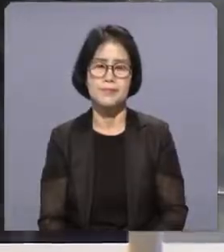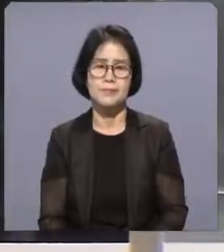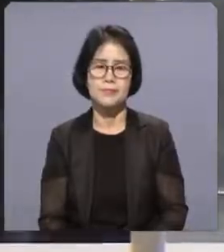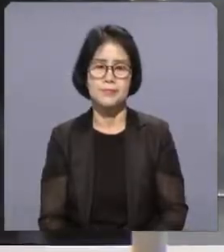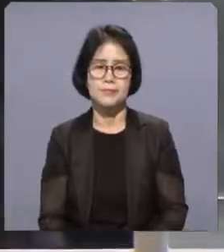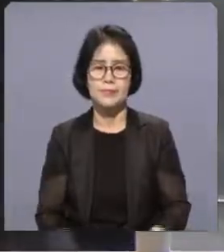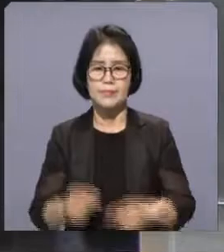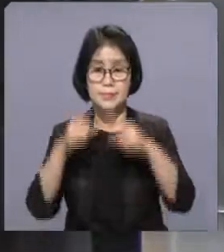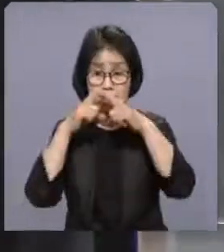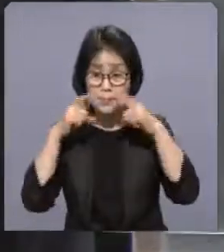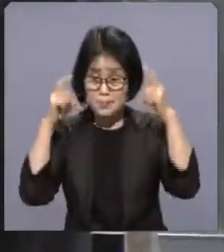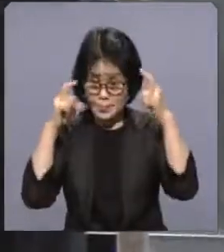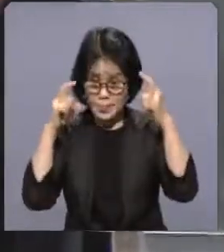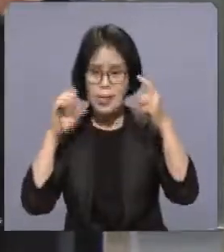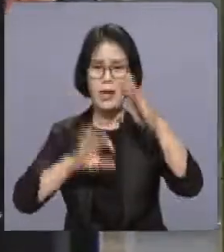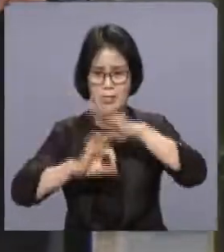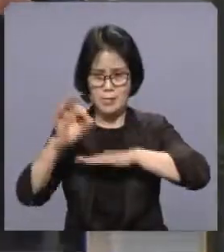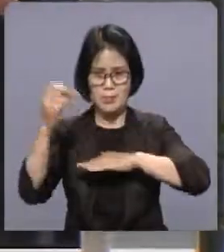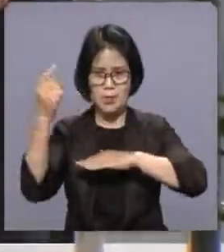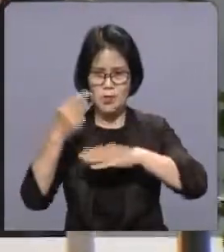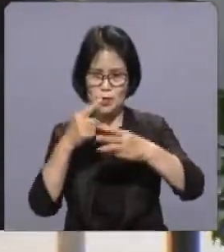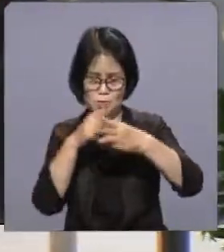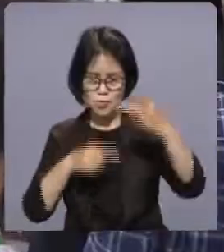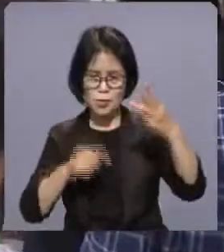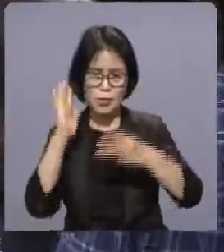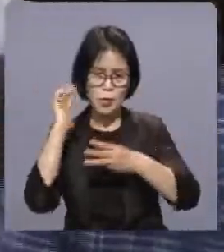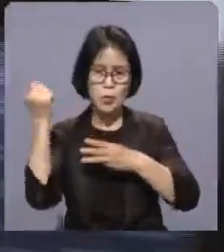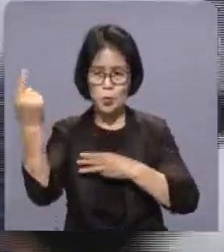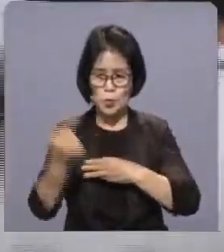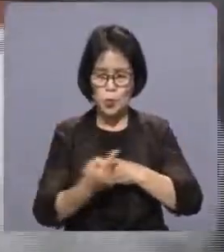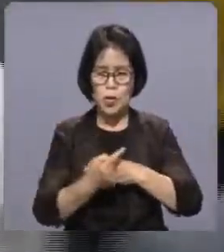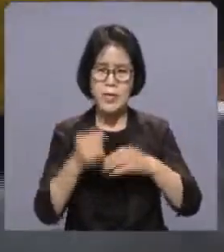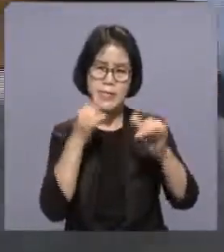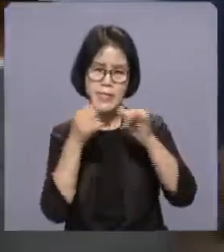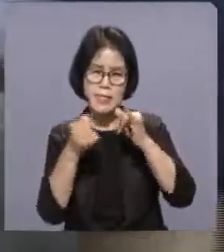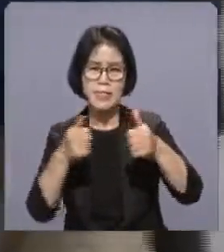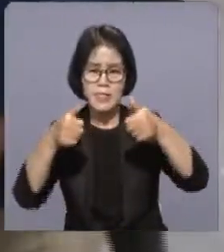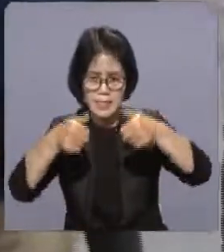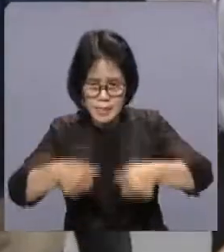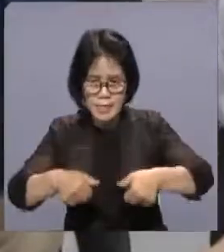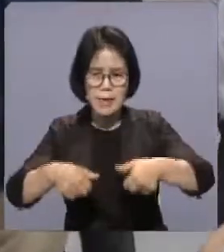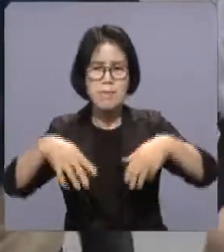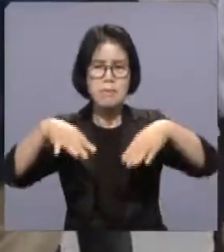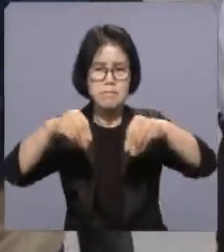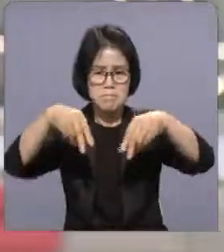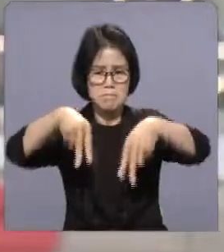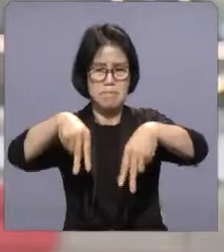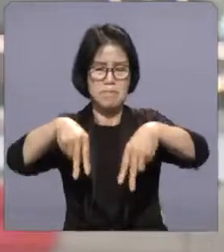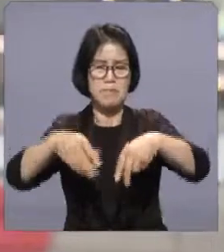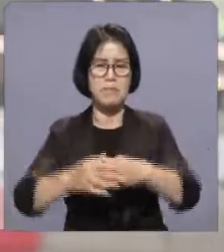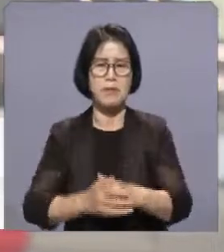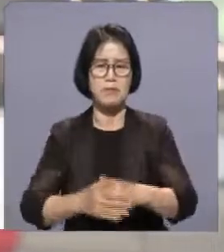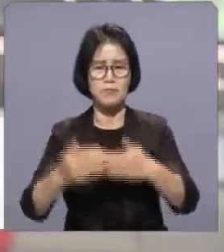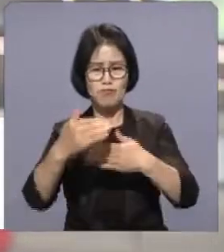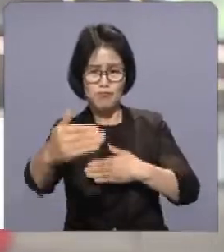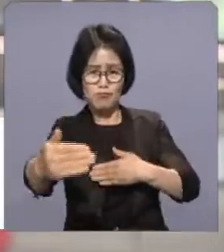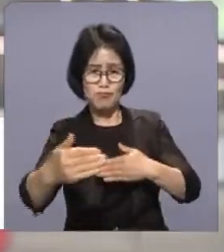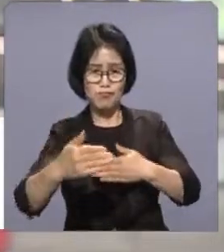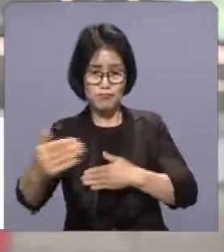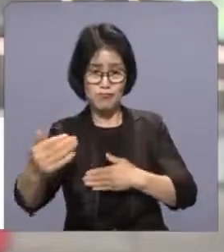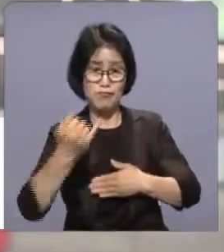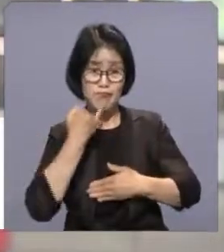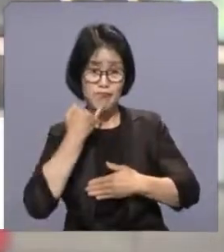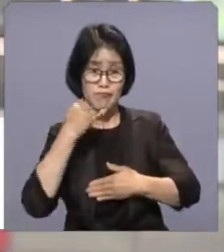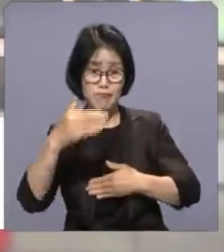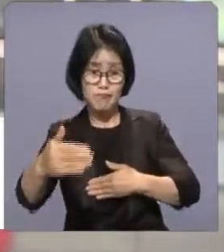흰색 마스크를 쓴채 출근하는 윤석열 대통령. 출입 기자들의 인사에 멈춰섭니다. 이 정도로 도어 스태핑 하시는 건